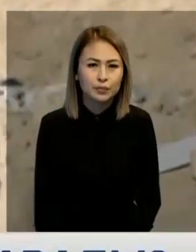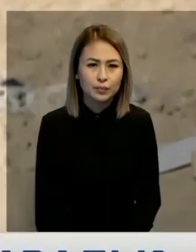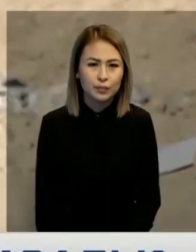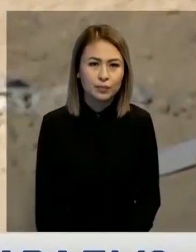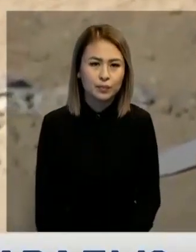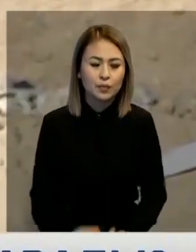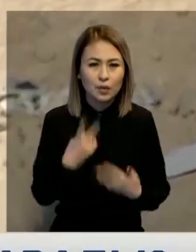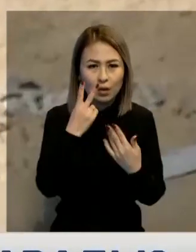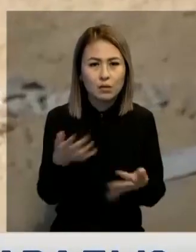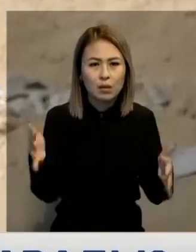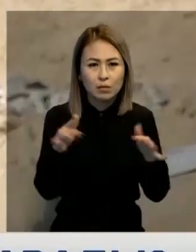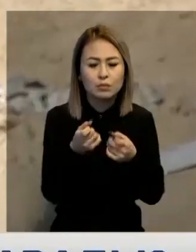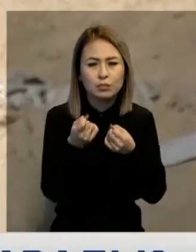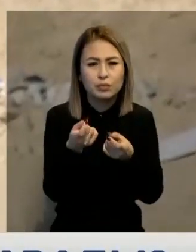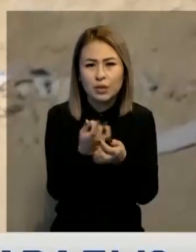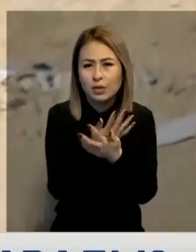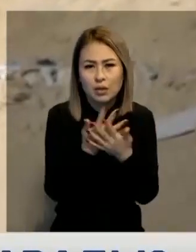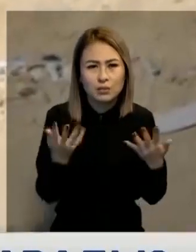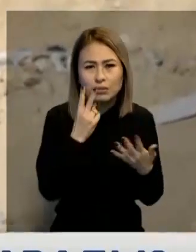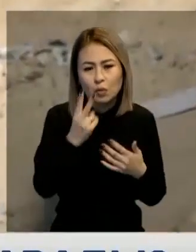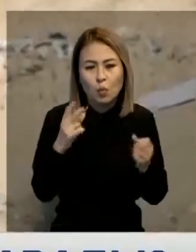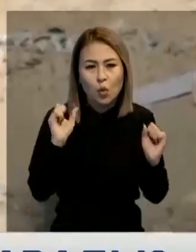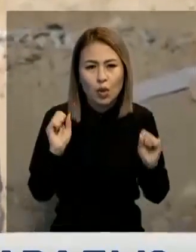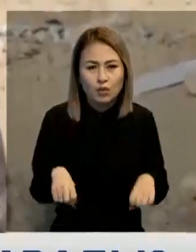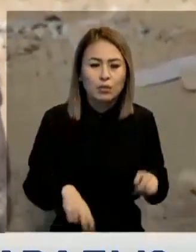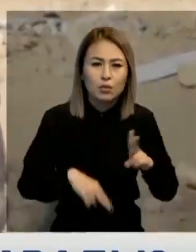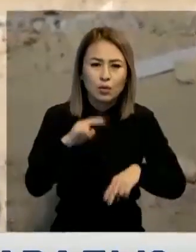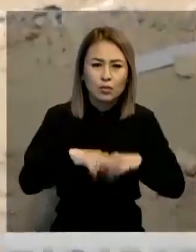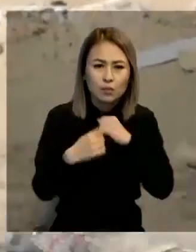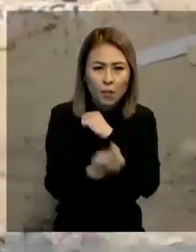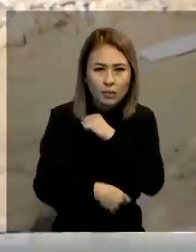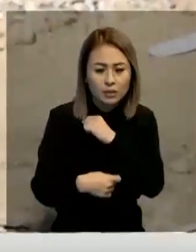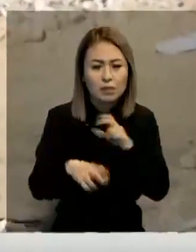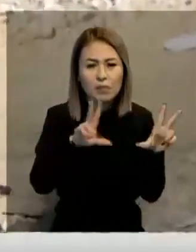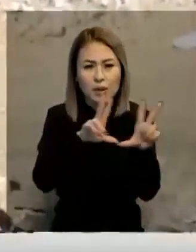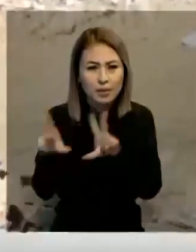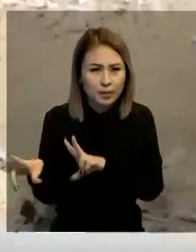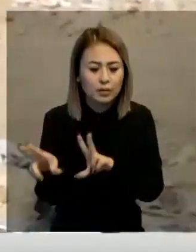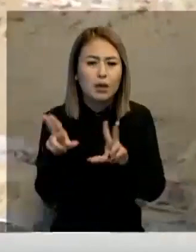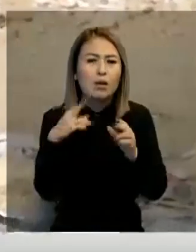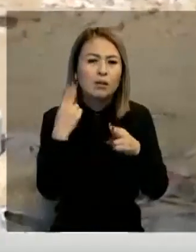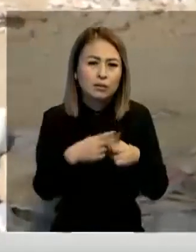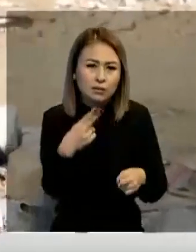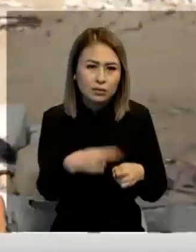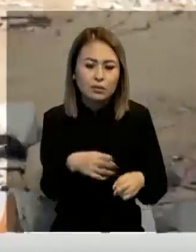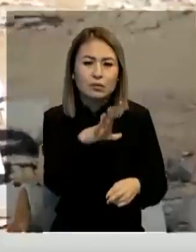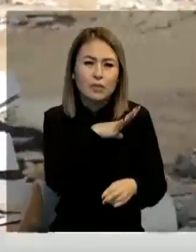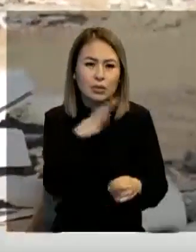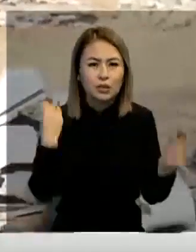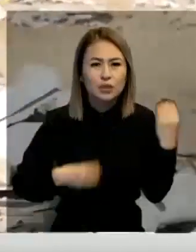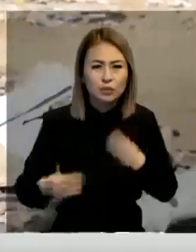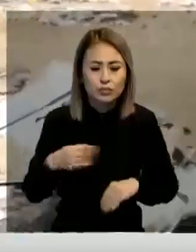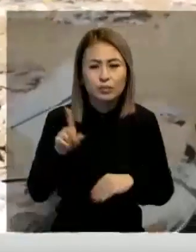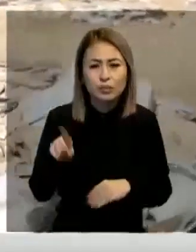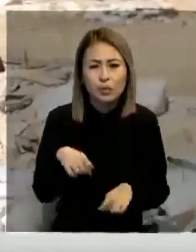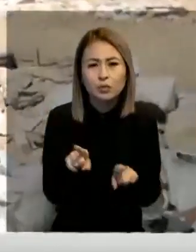Болып үйілген қоқыстың арасынан түрлі нәрсені кездестіруге болады. Құрылыс материалдары, үй жиһаздары, темір-терсектер, тіпті киім-кешектер